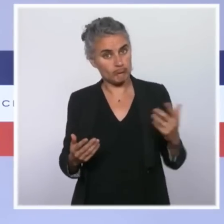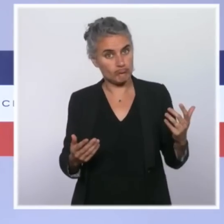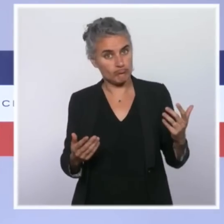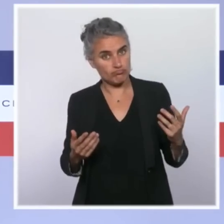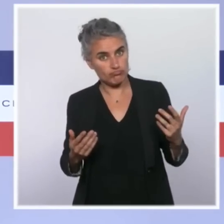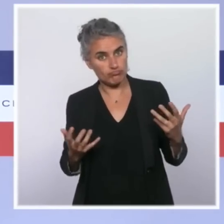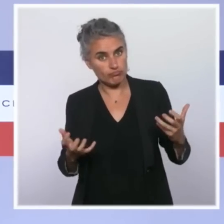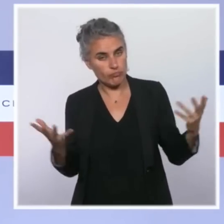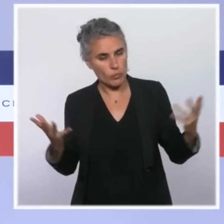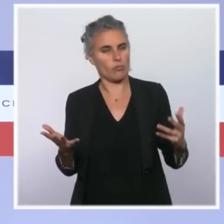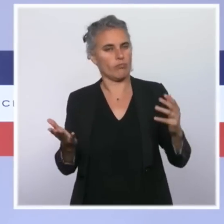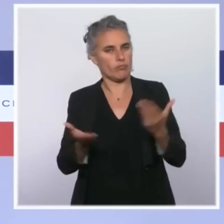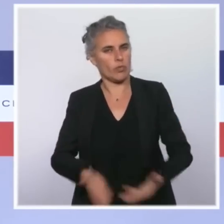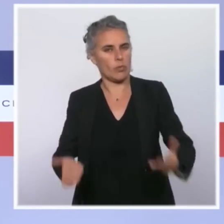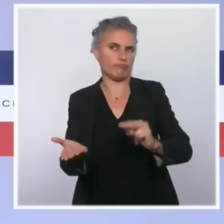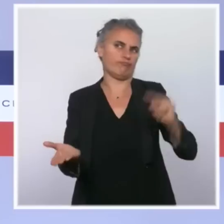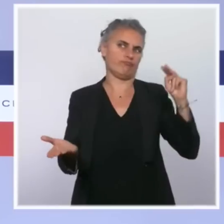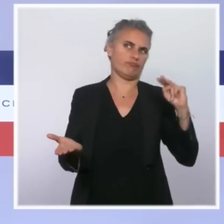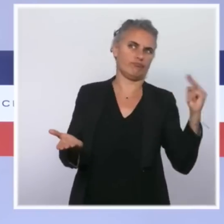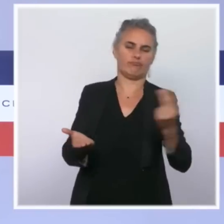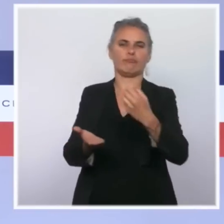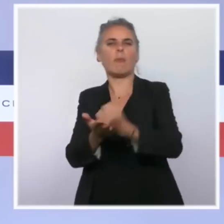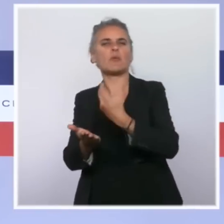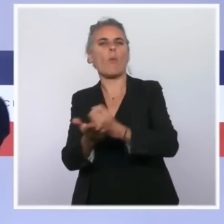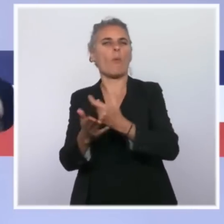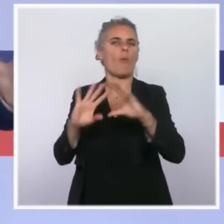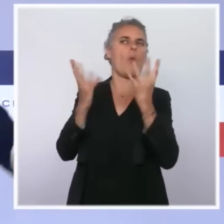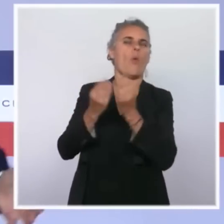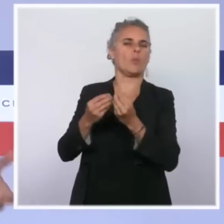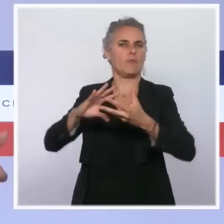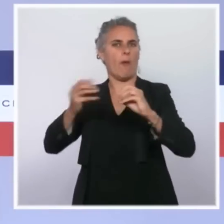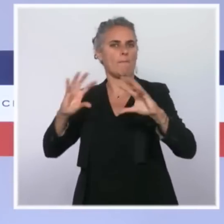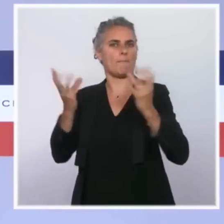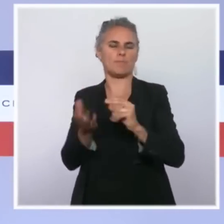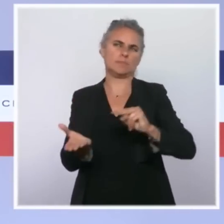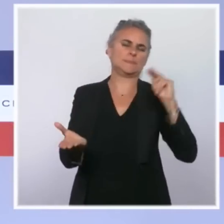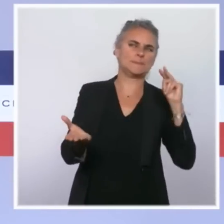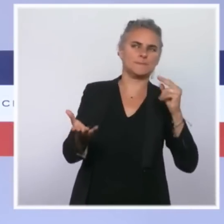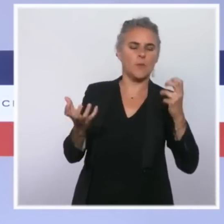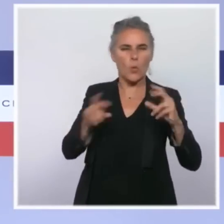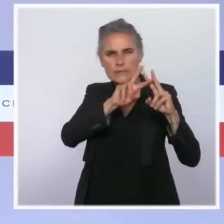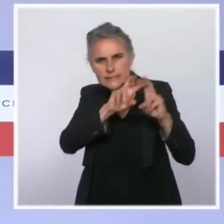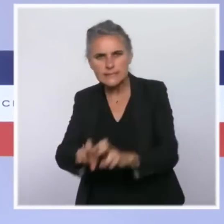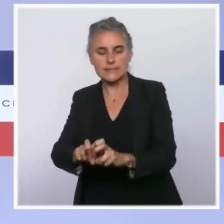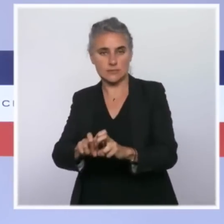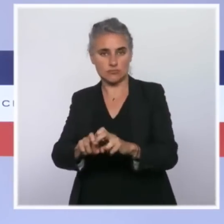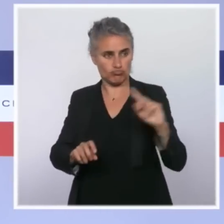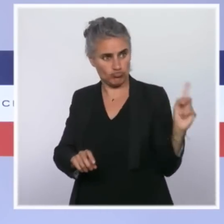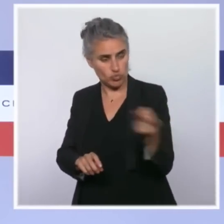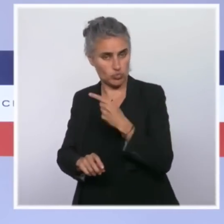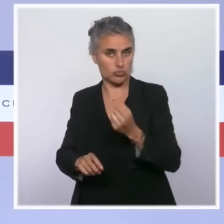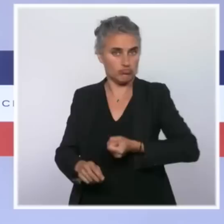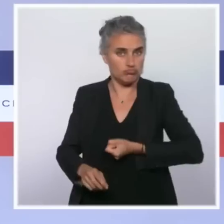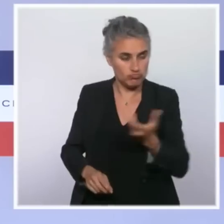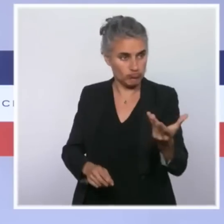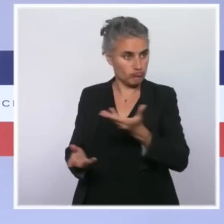états généraux de l'information qui seront lancés prochainement, qui seront très inclusifs, de manière à ce que tout le monde puisse avoir une expression